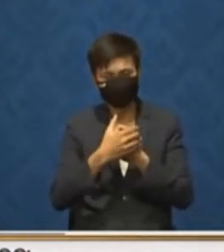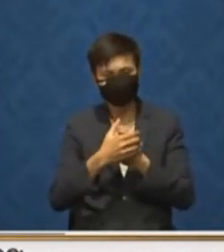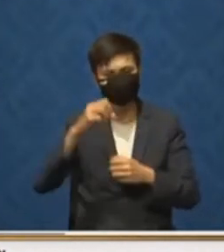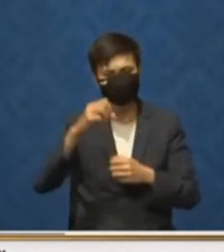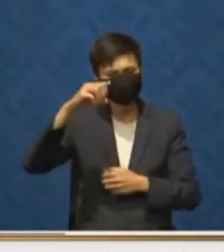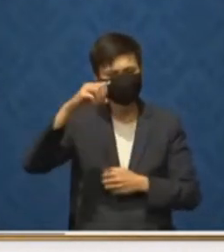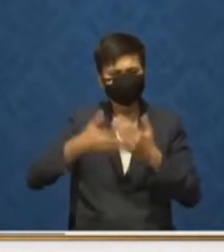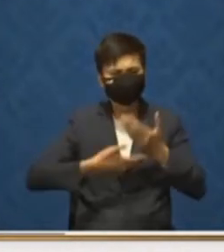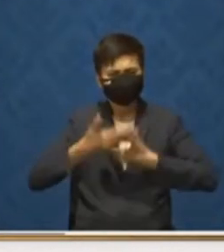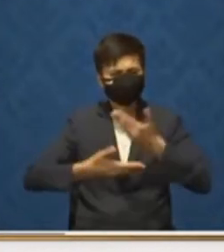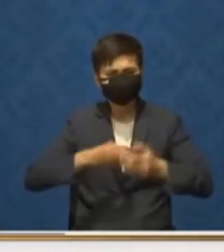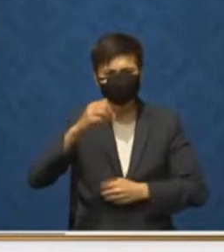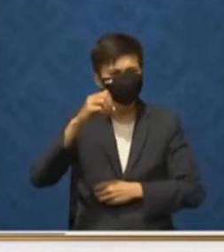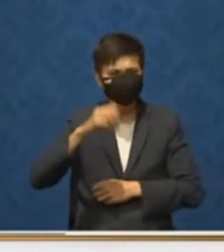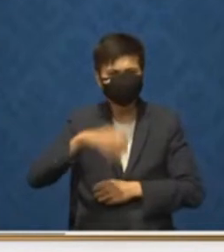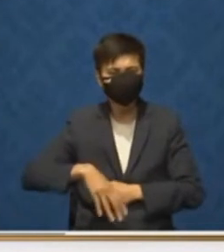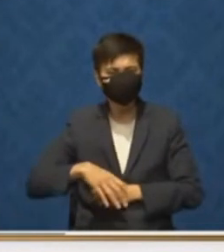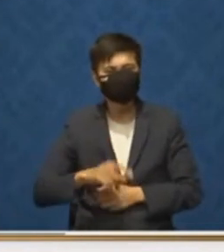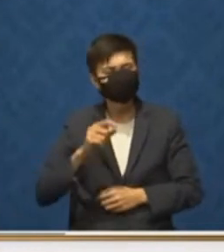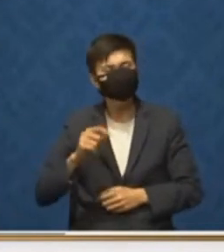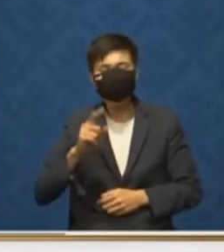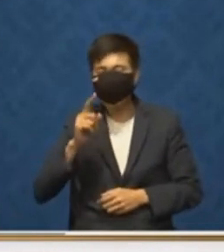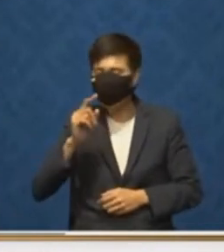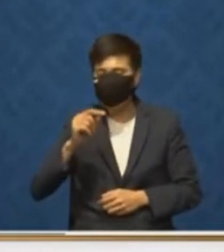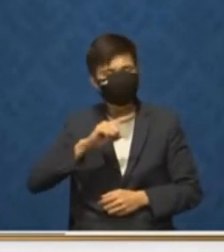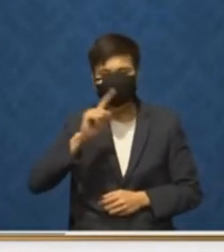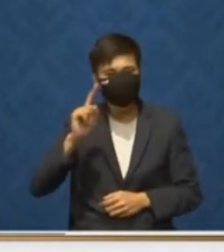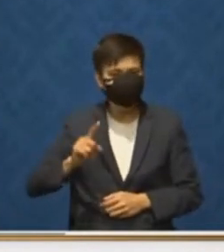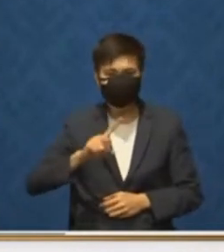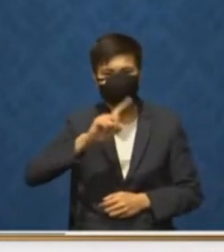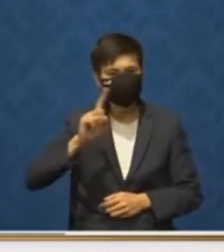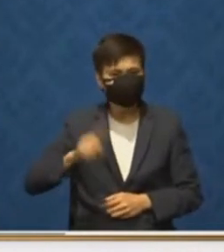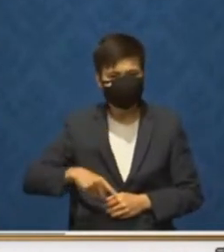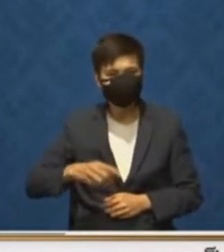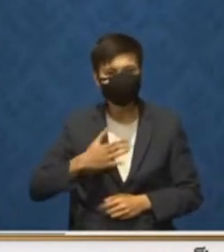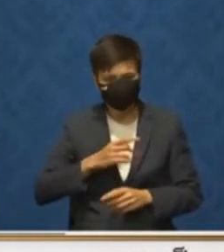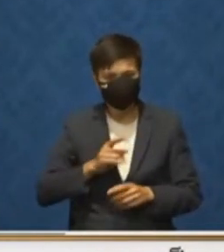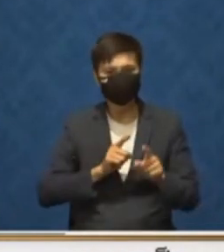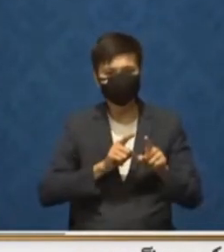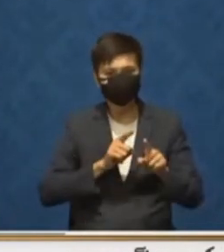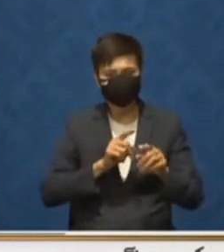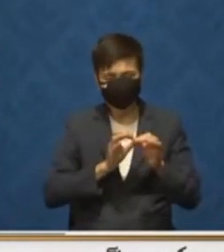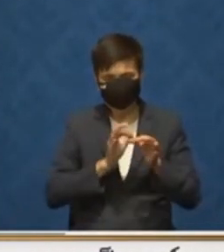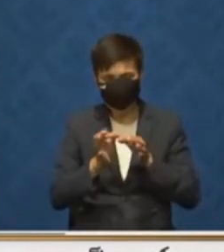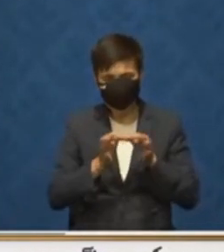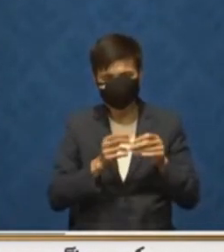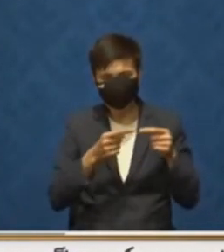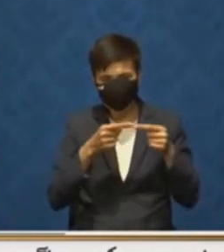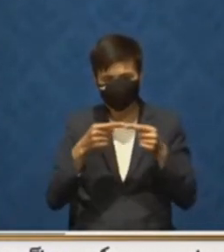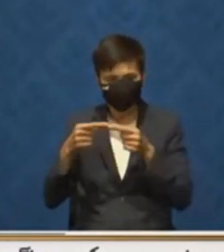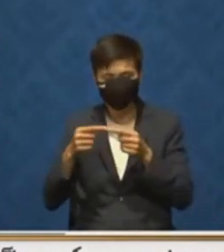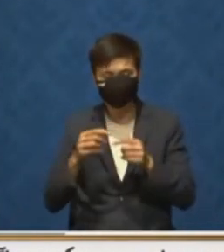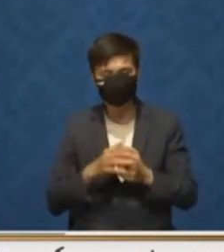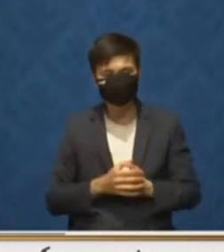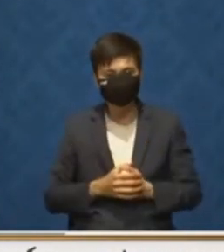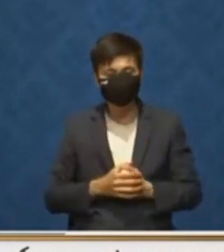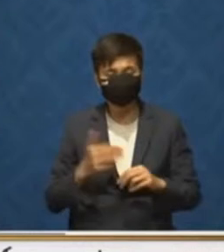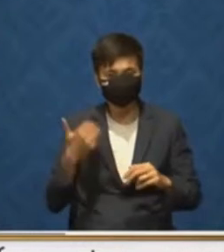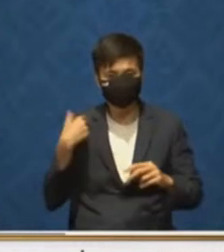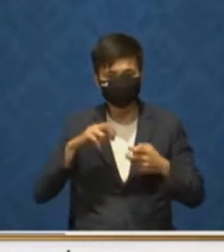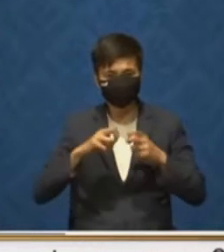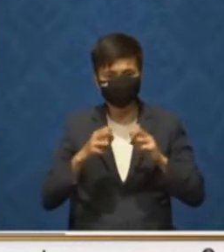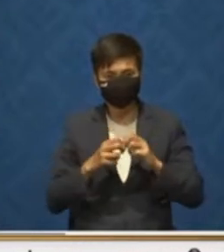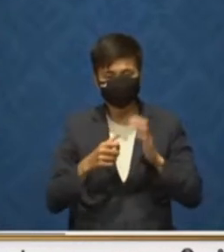ซึ่งไม่เป็นความจริงซึ่งผมจะได้อธิบายต่อไปนอกจากนั้นท่านยังได้พูดถึงปัญหาหนี้สิน